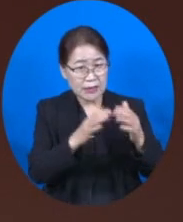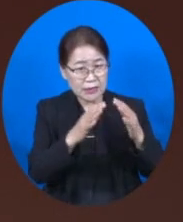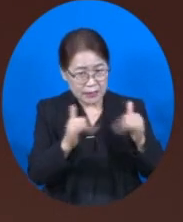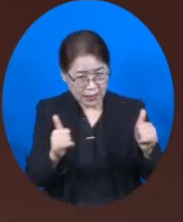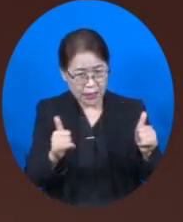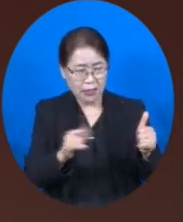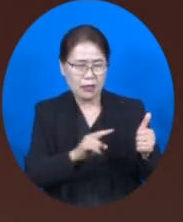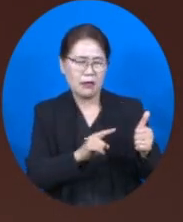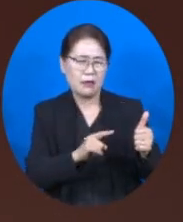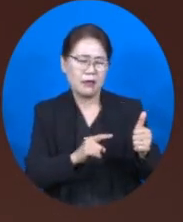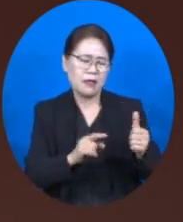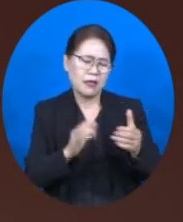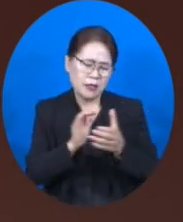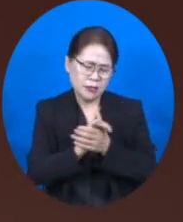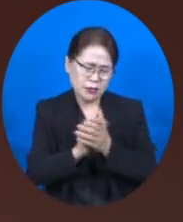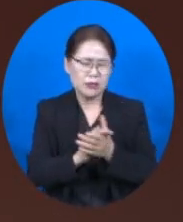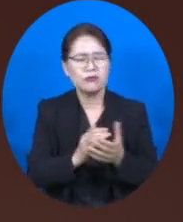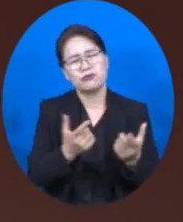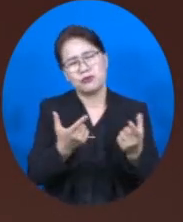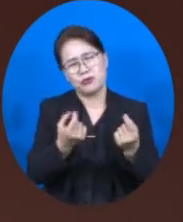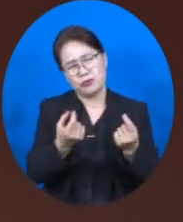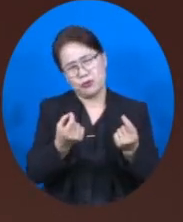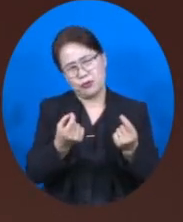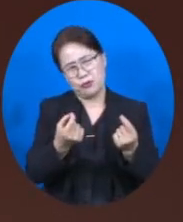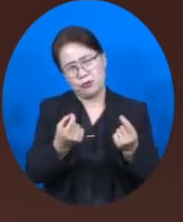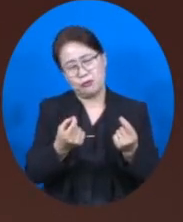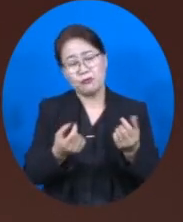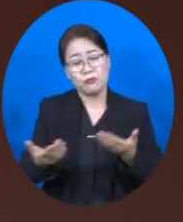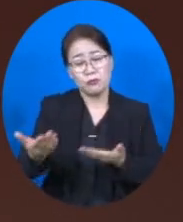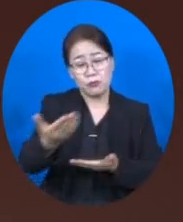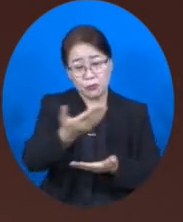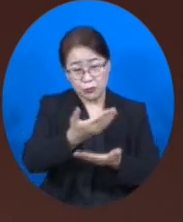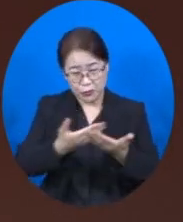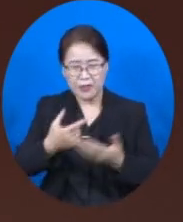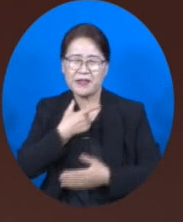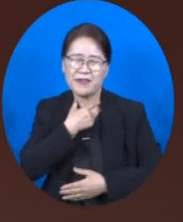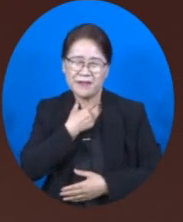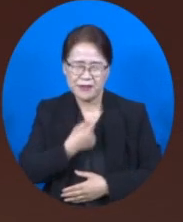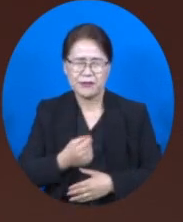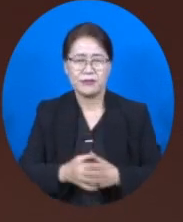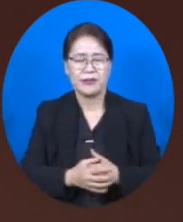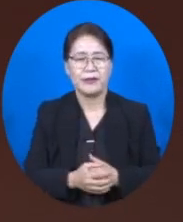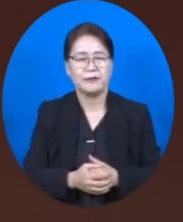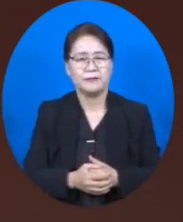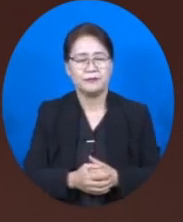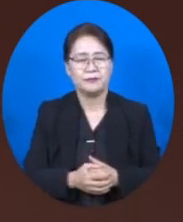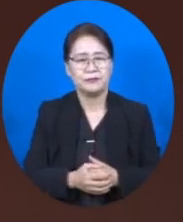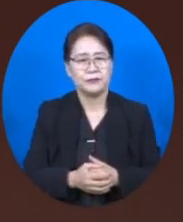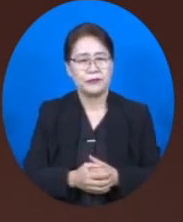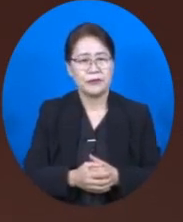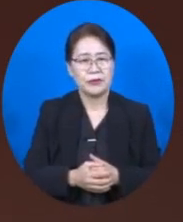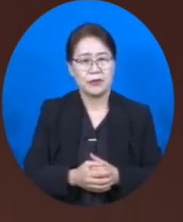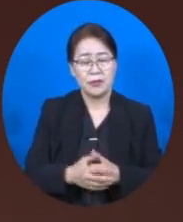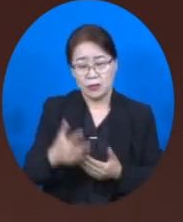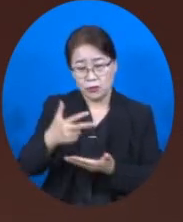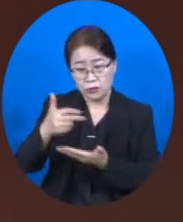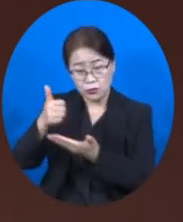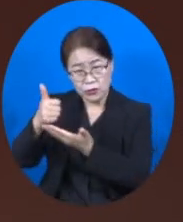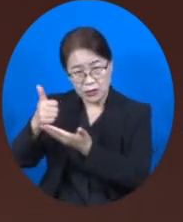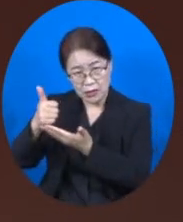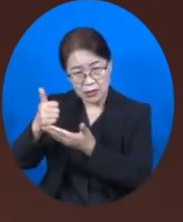삭개오와 친구처럼 교제하기를 원하셨던 것입니다 그러니까 여러분 주님은요